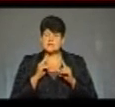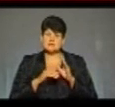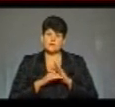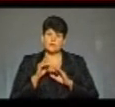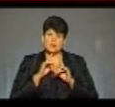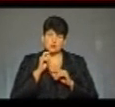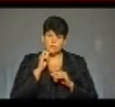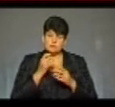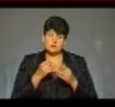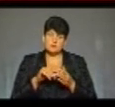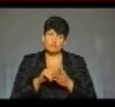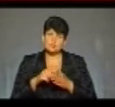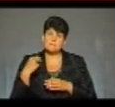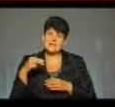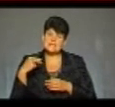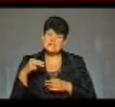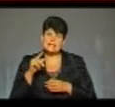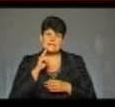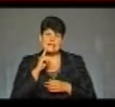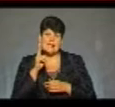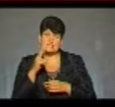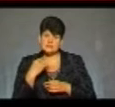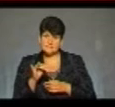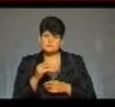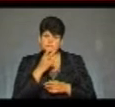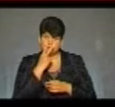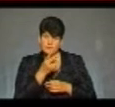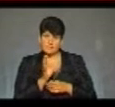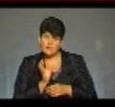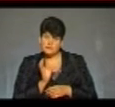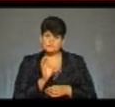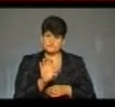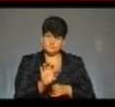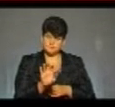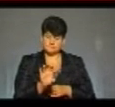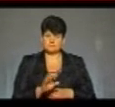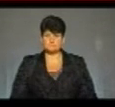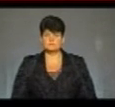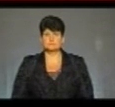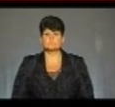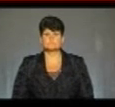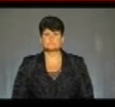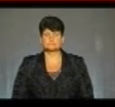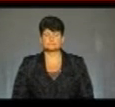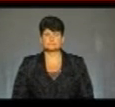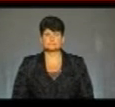Ради України брав участь президент Зеленський. Давайте подивимося частинку його виступу, потім повернемося.